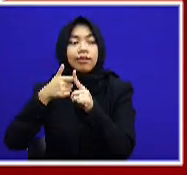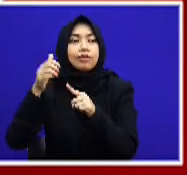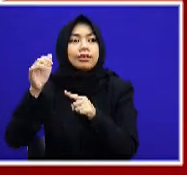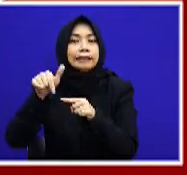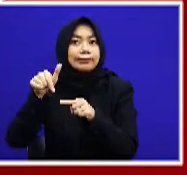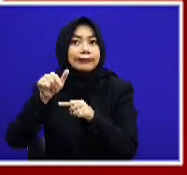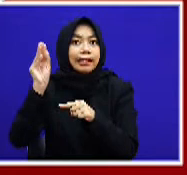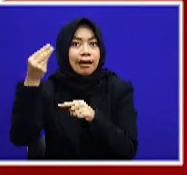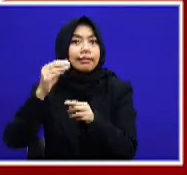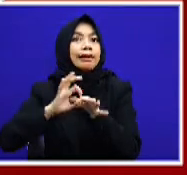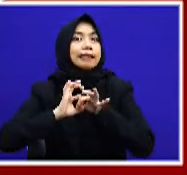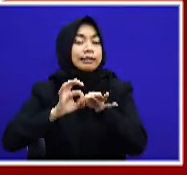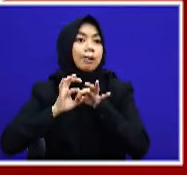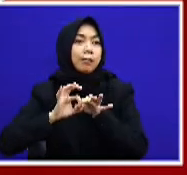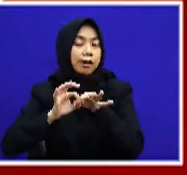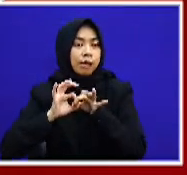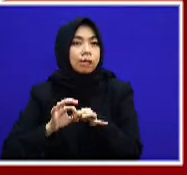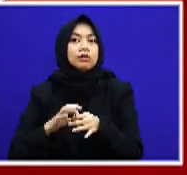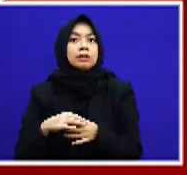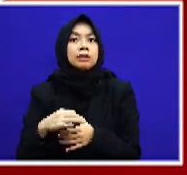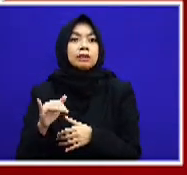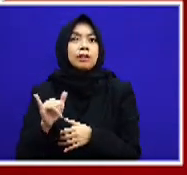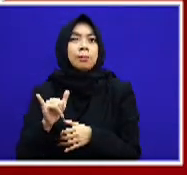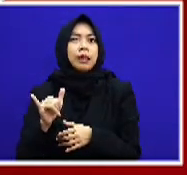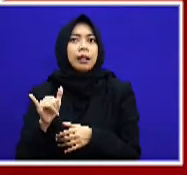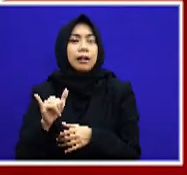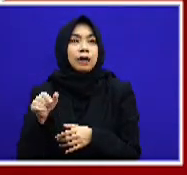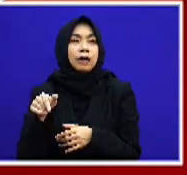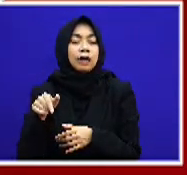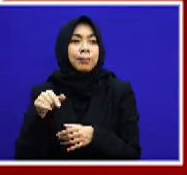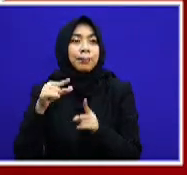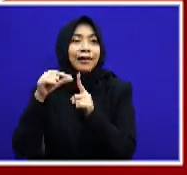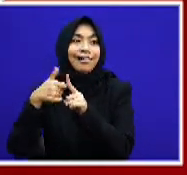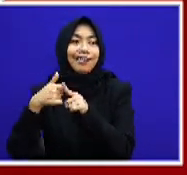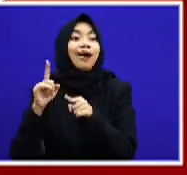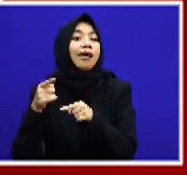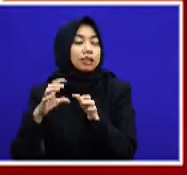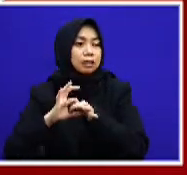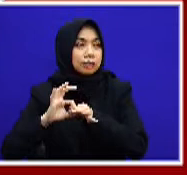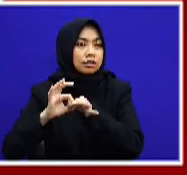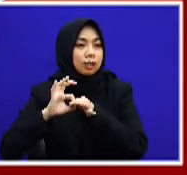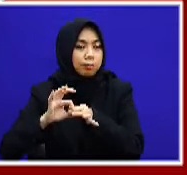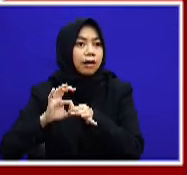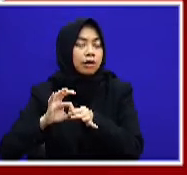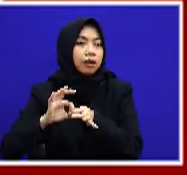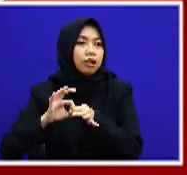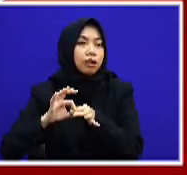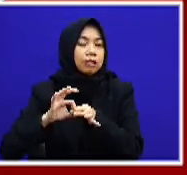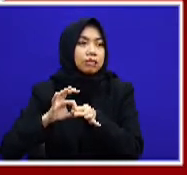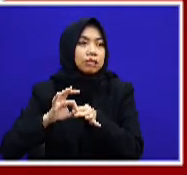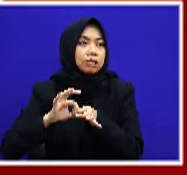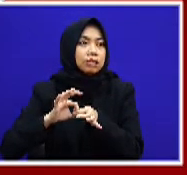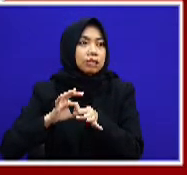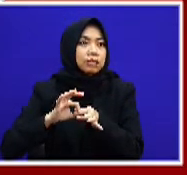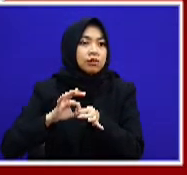Jakarta, khususnya dengan PKK. Nah, kita melakukan penyuluhan kepada